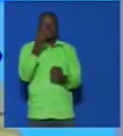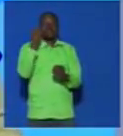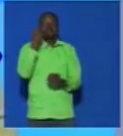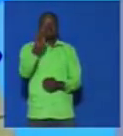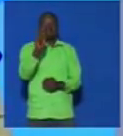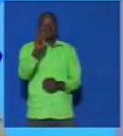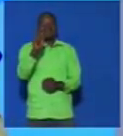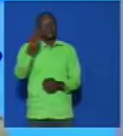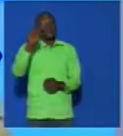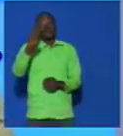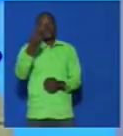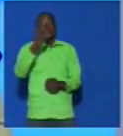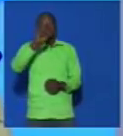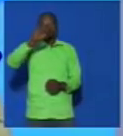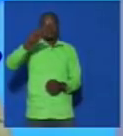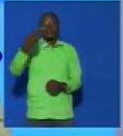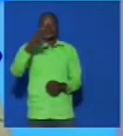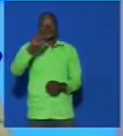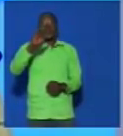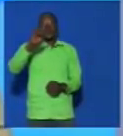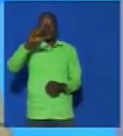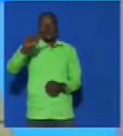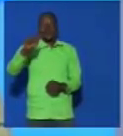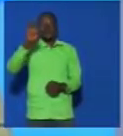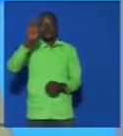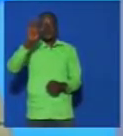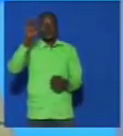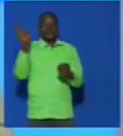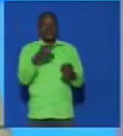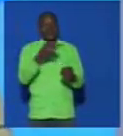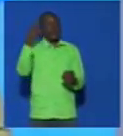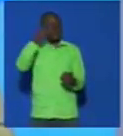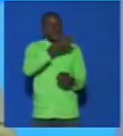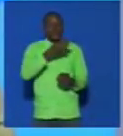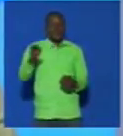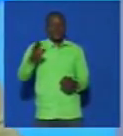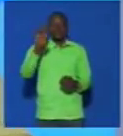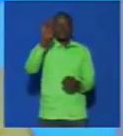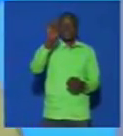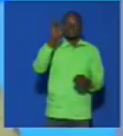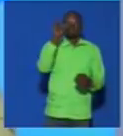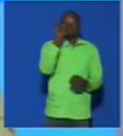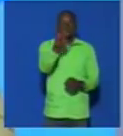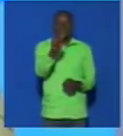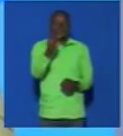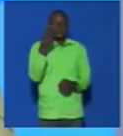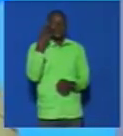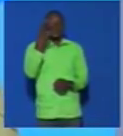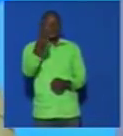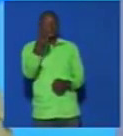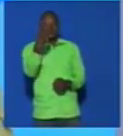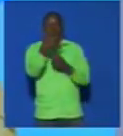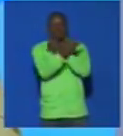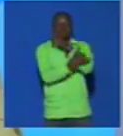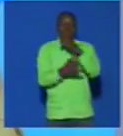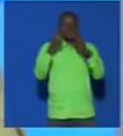deuxième de ce groupe s'appelle l'angola à la 9 points niveau qui n'a forcé classé troisième avec 7 points voici donc les deux pays on peut